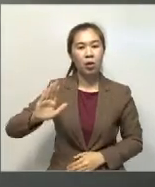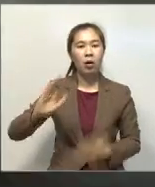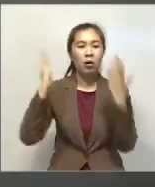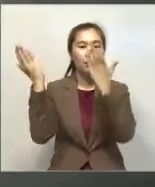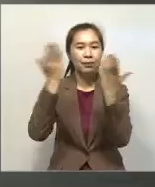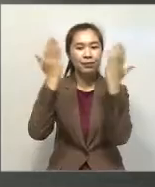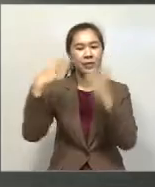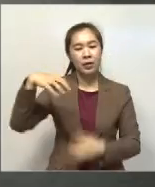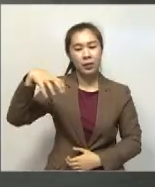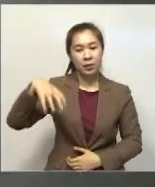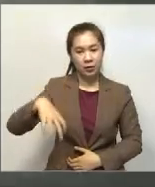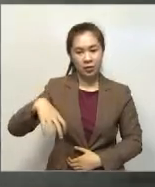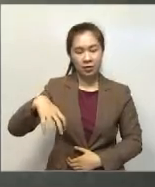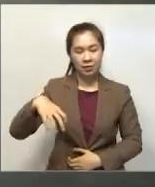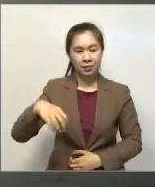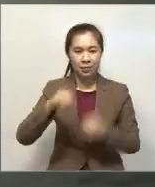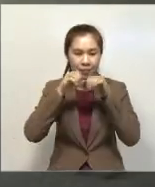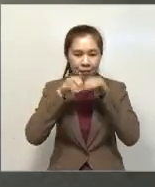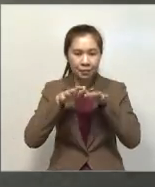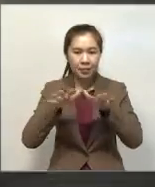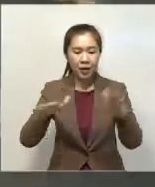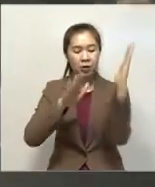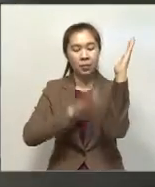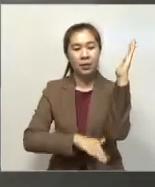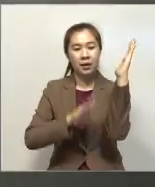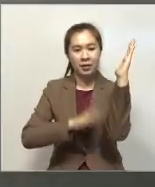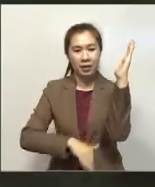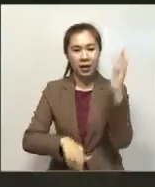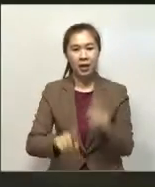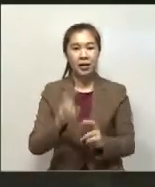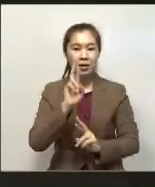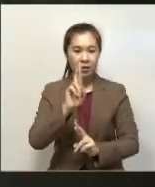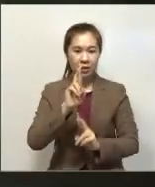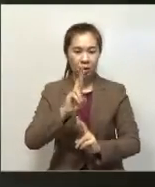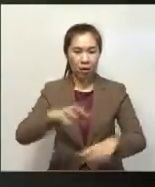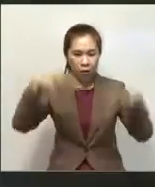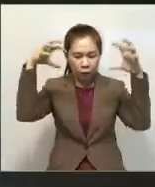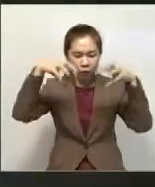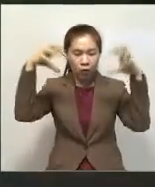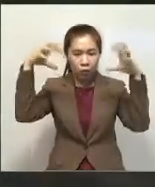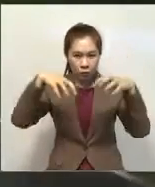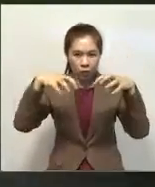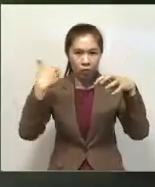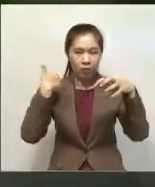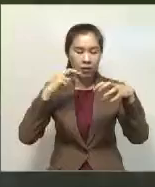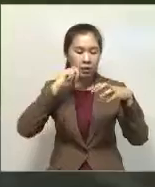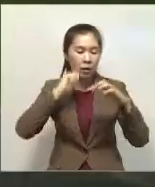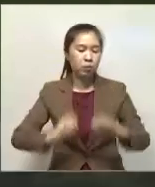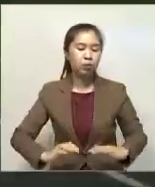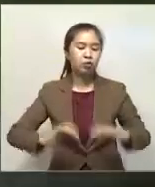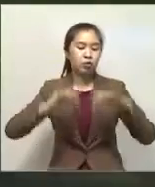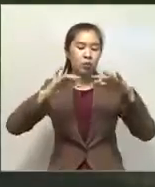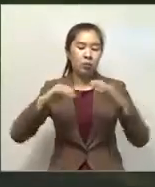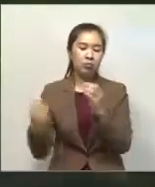คะก็มีออกมาสำหรับพื้นที่ภาคใต้ให้ระวังอันตรายจากฝนที่ตกหนักถึงหนักมากอาจทำให้เกิดน้ำท่วมฉับ